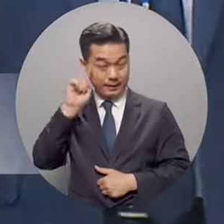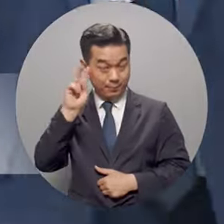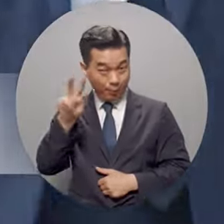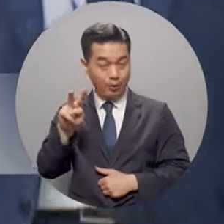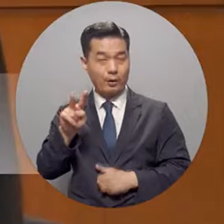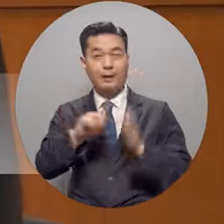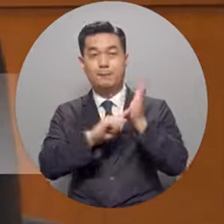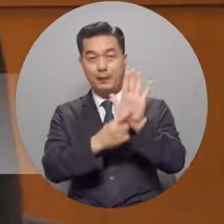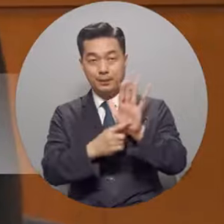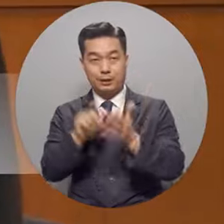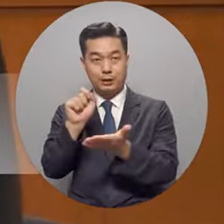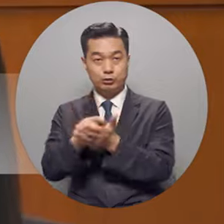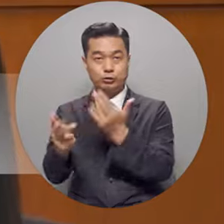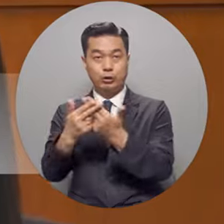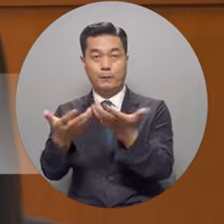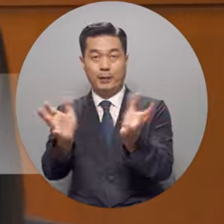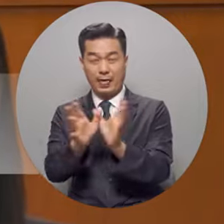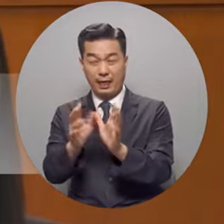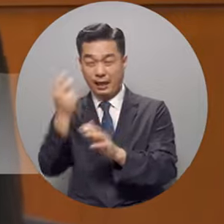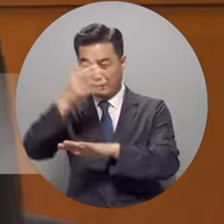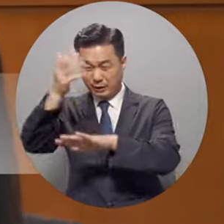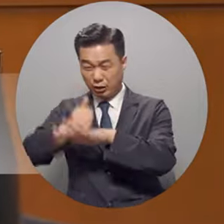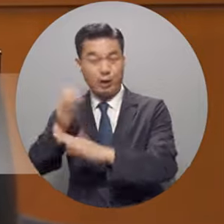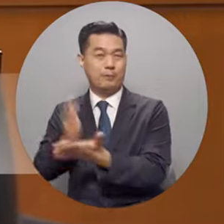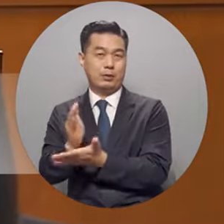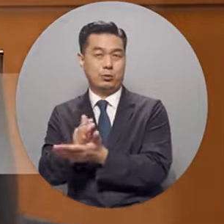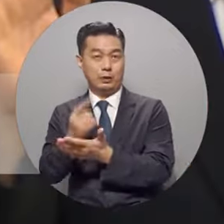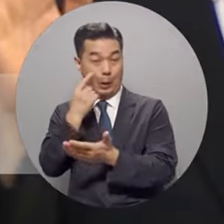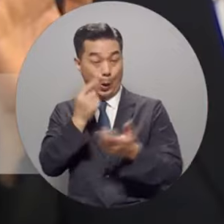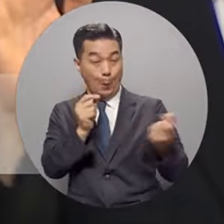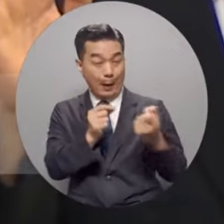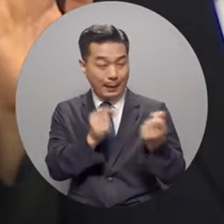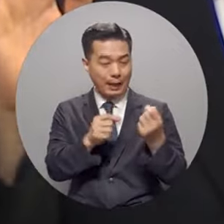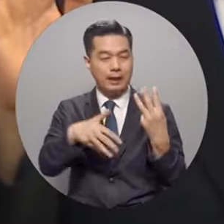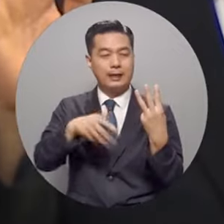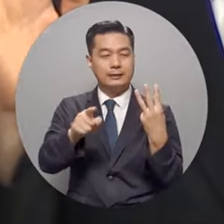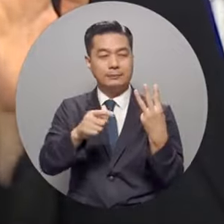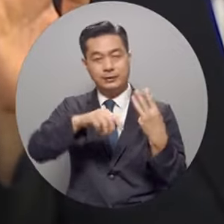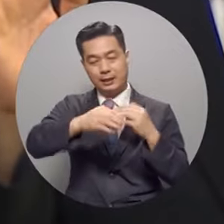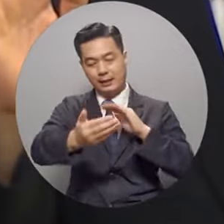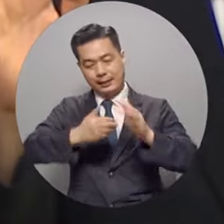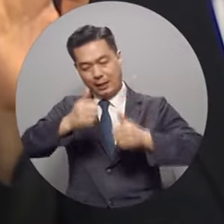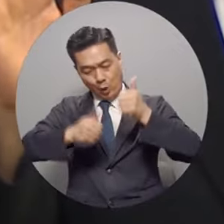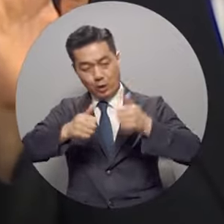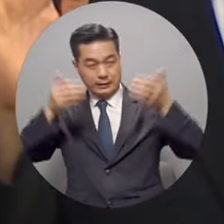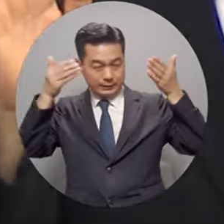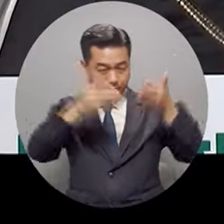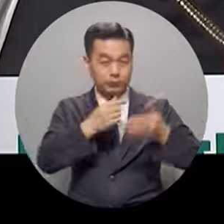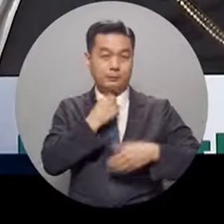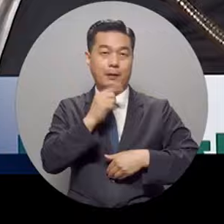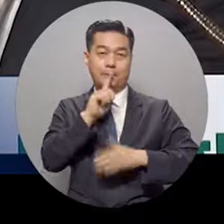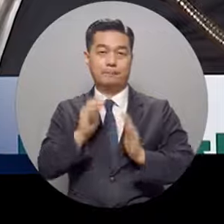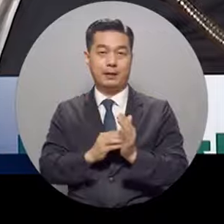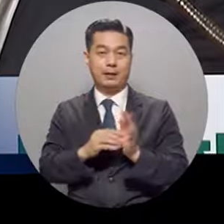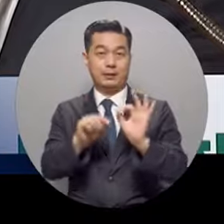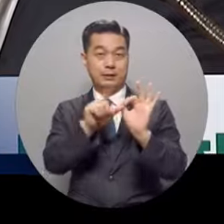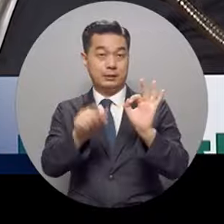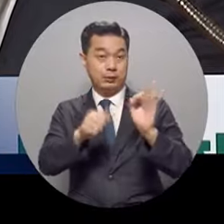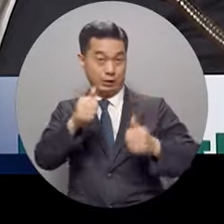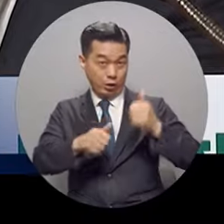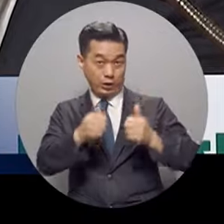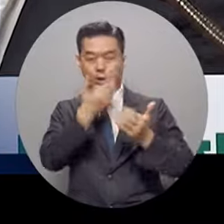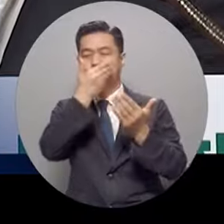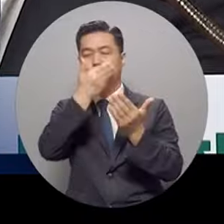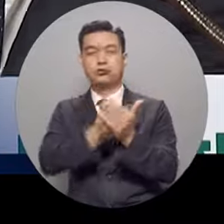축구협회 감사 결과에 신경 쓰기보다 눈앞에 닥친 월드컵 3차 예선에 집중하겠다고 밝혔습니다. 10월 경기가 굉장히